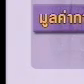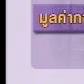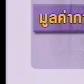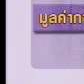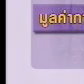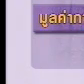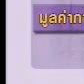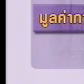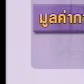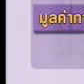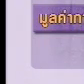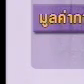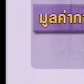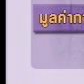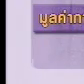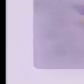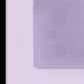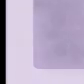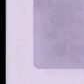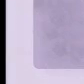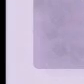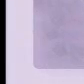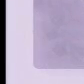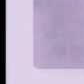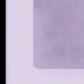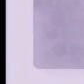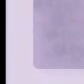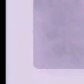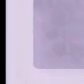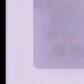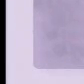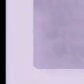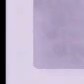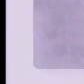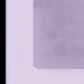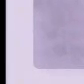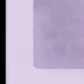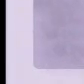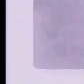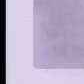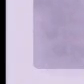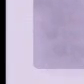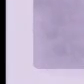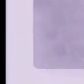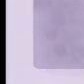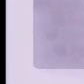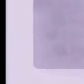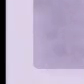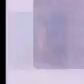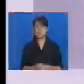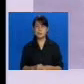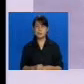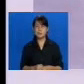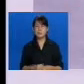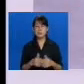ครับในส่วนของปัจจัยลบจากอเมริกายังมีอยู่นะครับแต่ราคาน้ำมันที่สูงเนี่ยนะครับก็ประคองในส่วนของหุ้นไทยไว้นิ